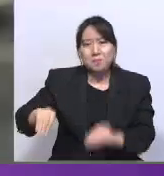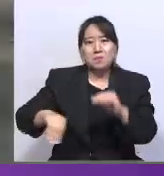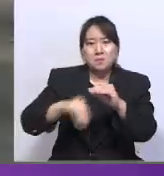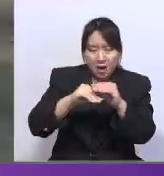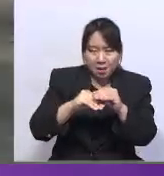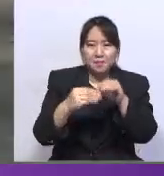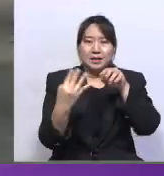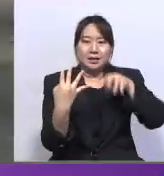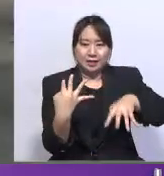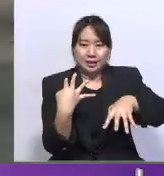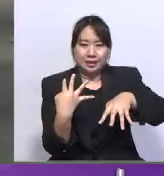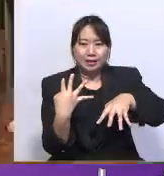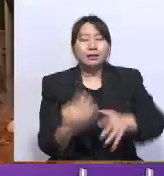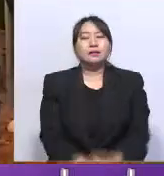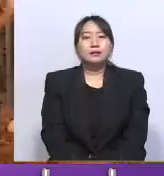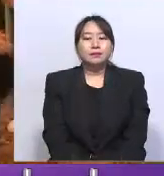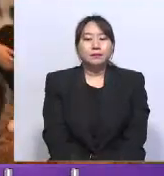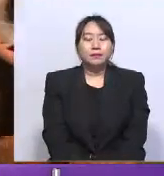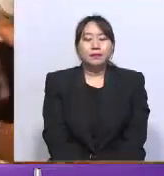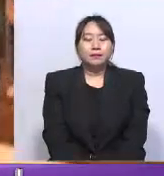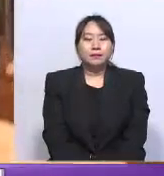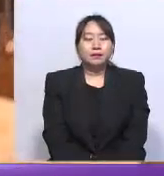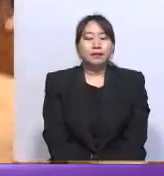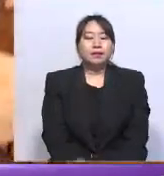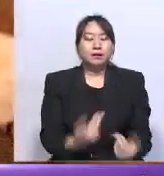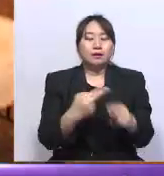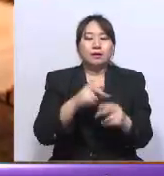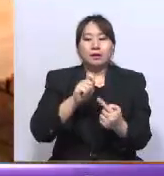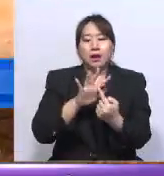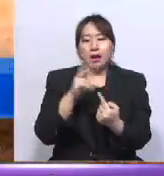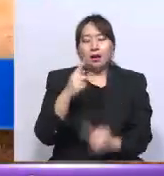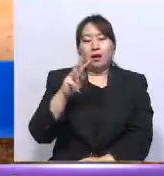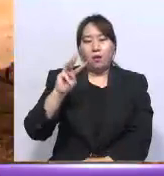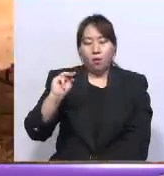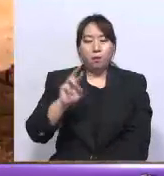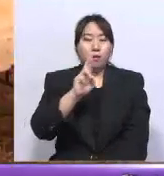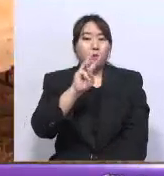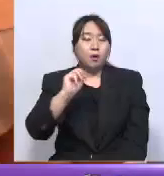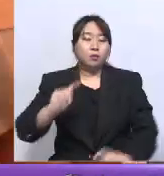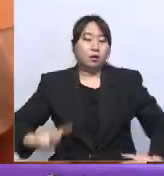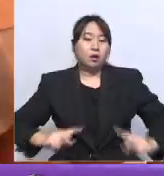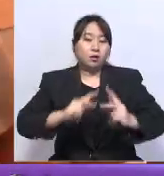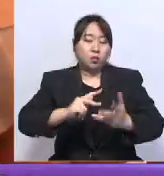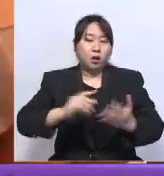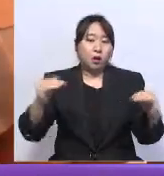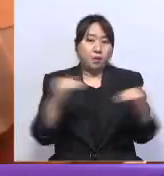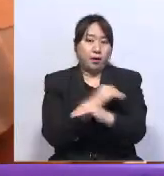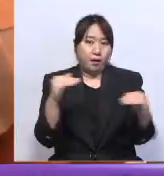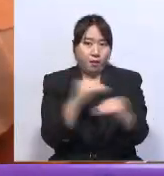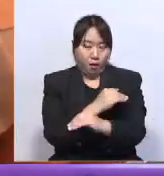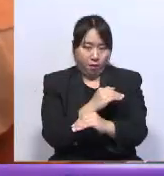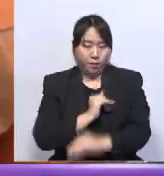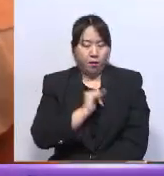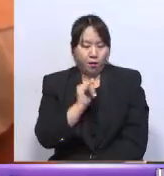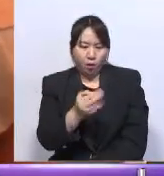4ช่องจราจรค่ะนายอาคมเติมพิทยาภัยศิษย์รัฐมนตรีว่าการกระทรวงคมนาคมได้ลงพื้นที่ดูส